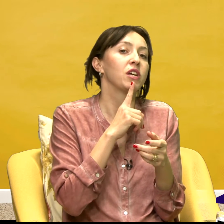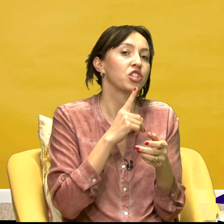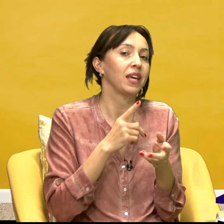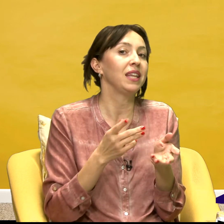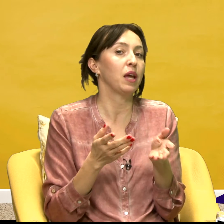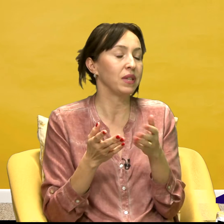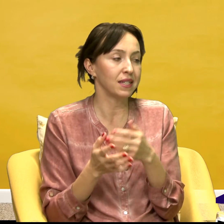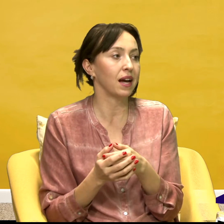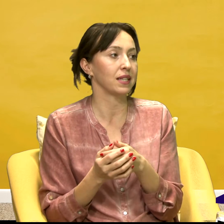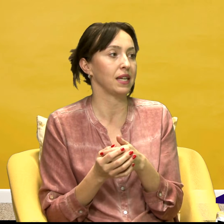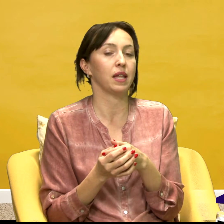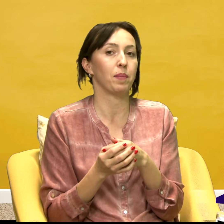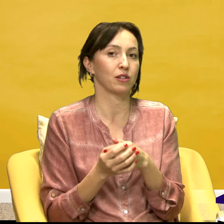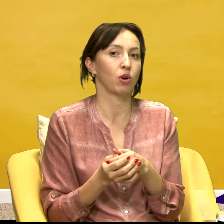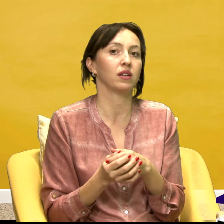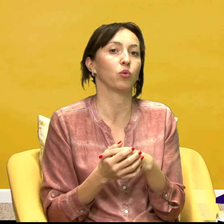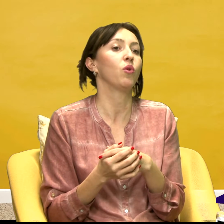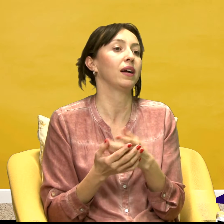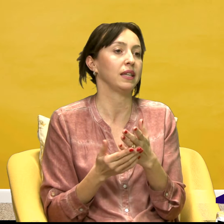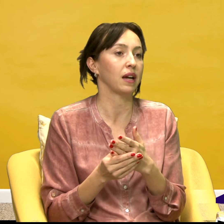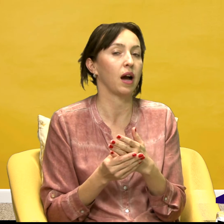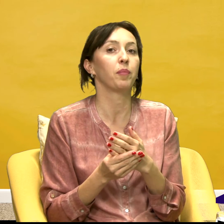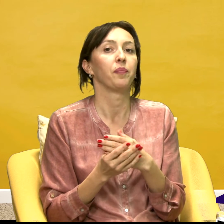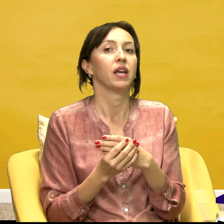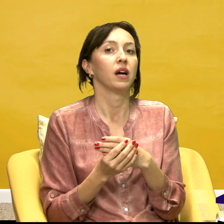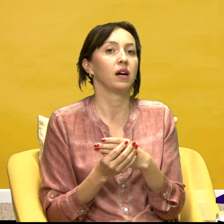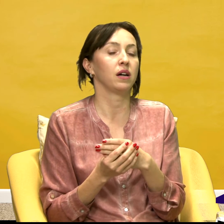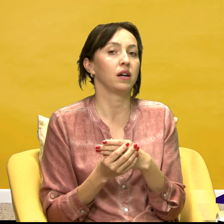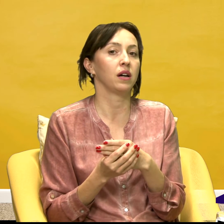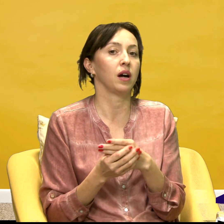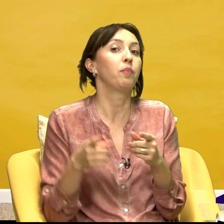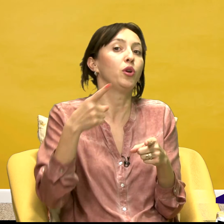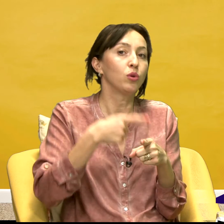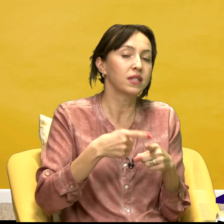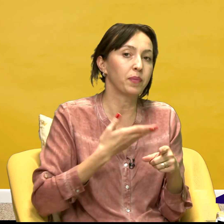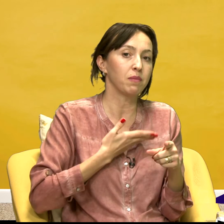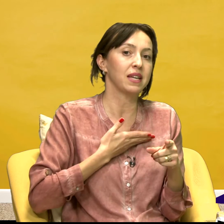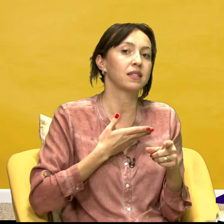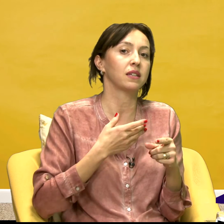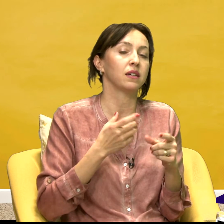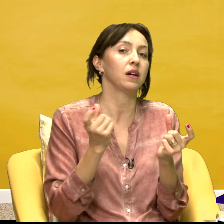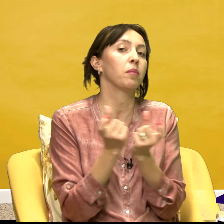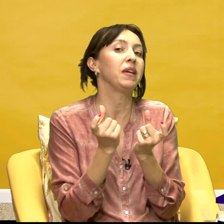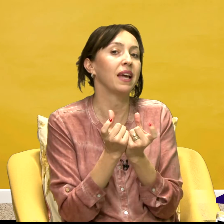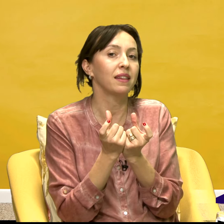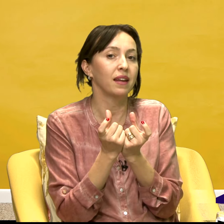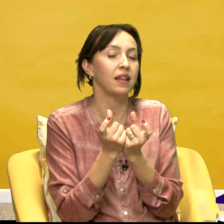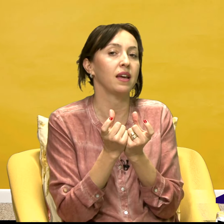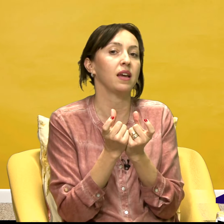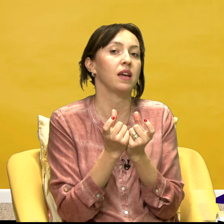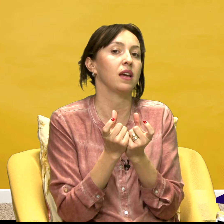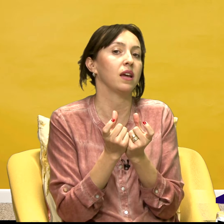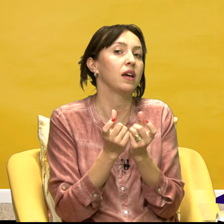se numește indemnizație de persoană cu handicap, plus primesc